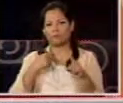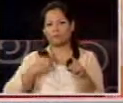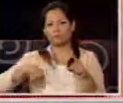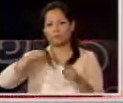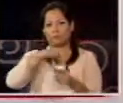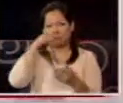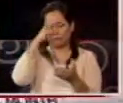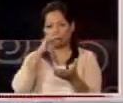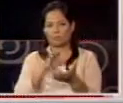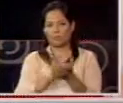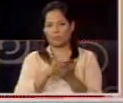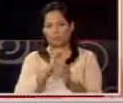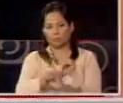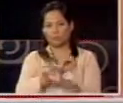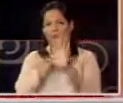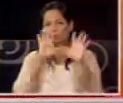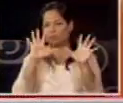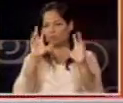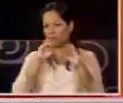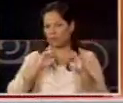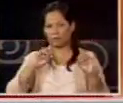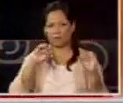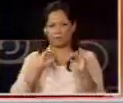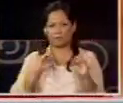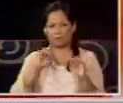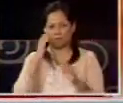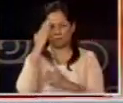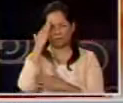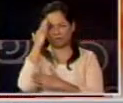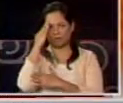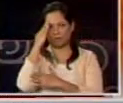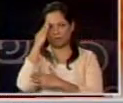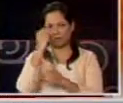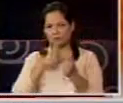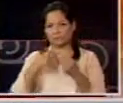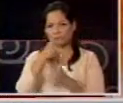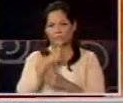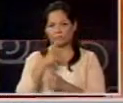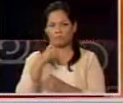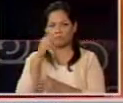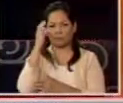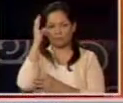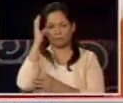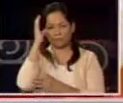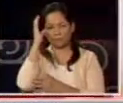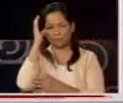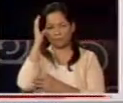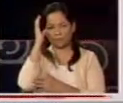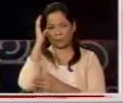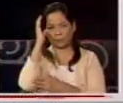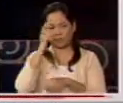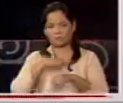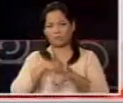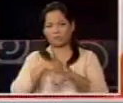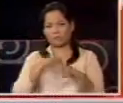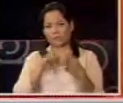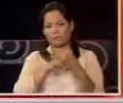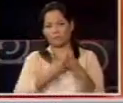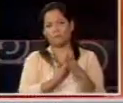malinaw po sa amin na wala pong kinalaman si Chief Justice Corona. No? At nung time ho na yun ay siya ay nag-uumpisa pa lang